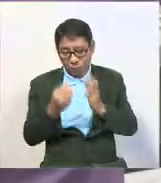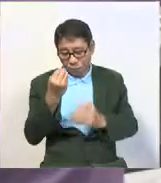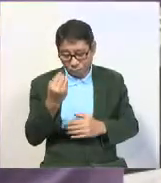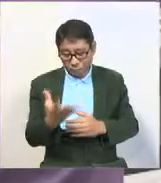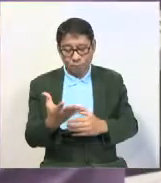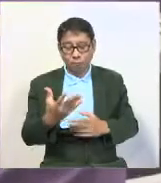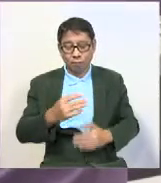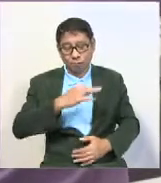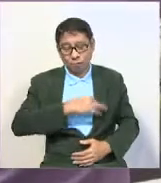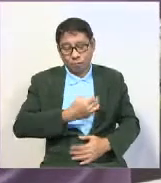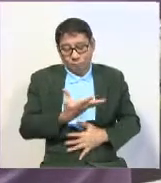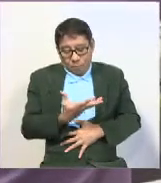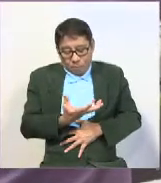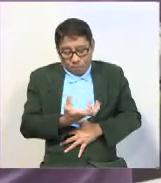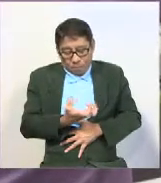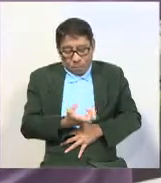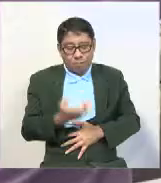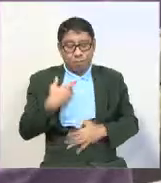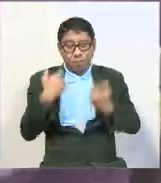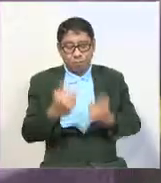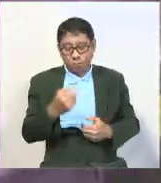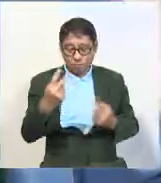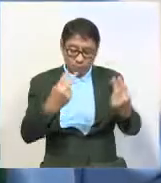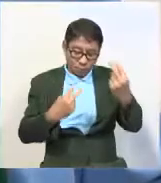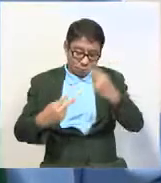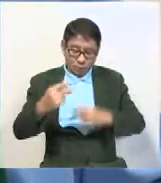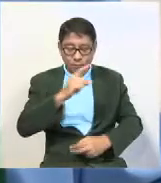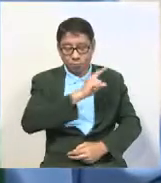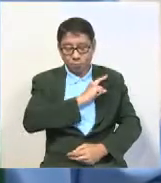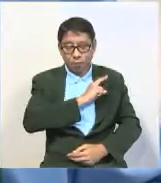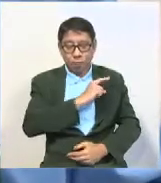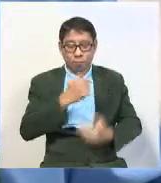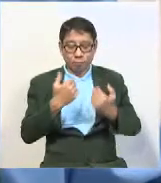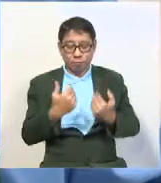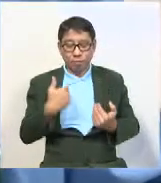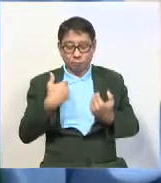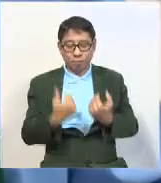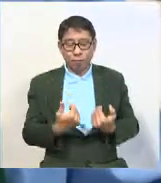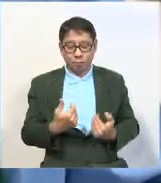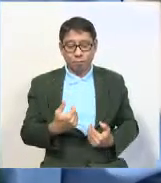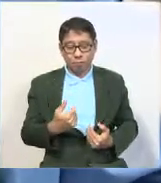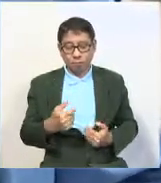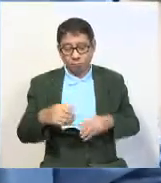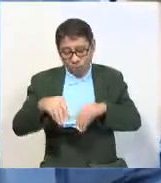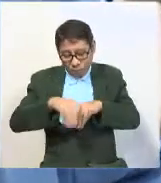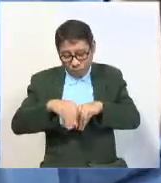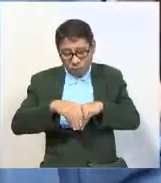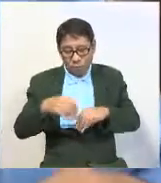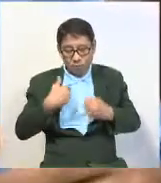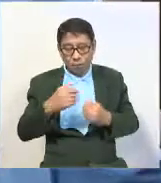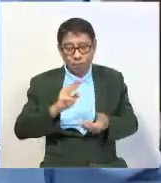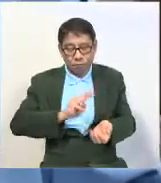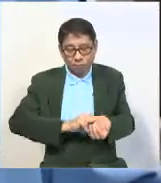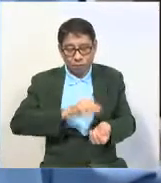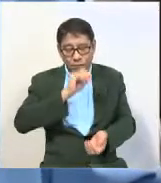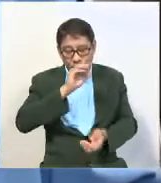งก็จะรู้สึกแน่นท้องผิดปกติเราต้องสังเกตอาการของตัวเราด้วยนะคะตอนนี้โรคน่ากลัวมากทางที่ดีนะคะคุณหมอบ